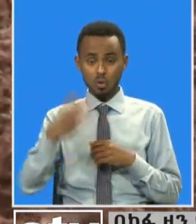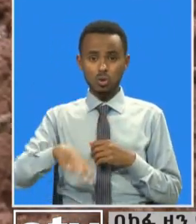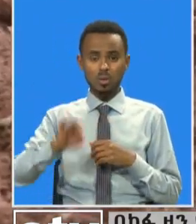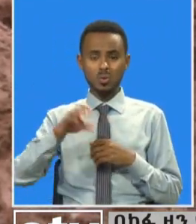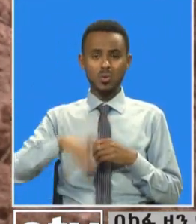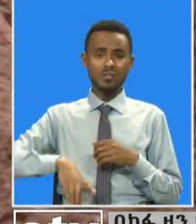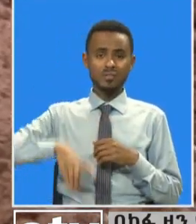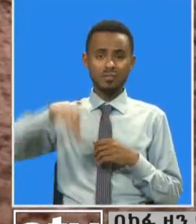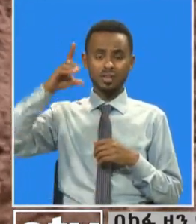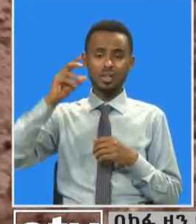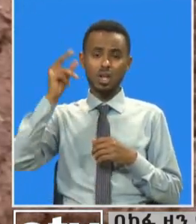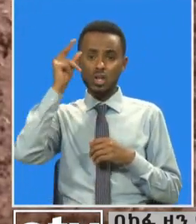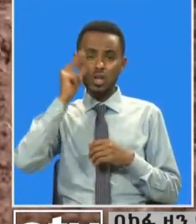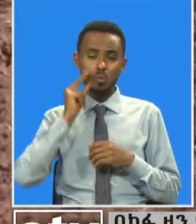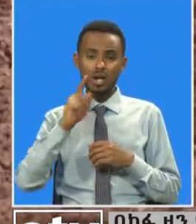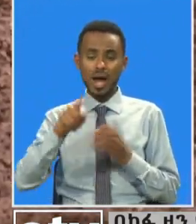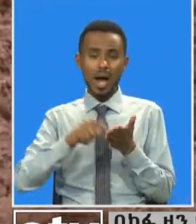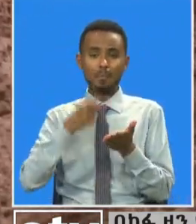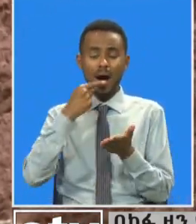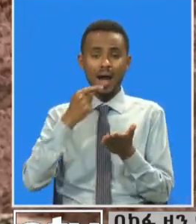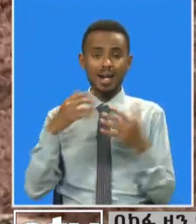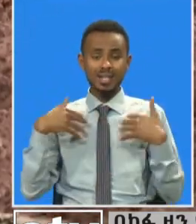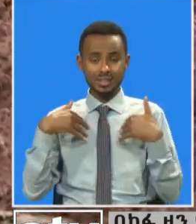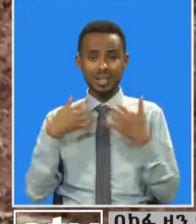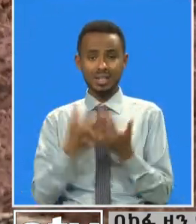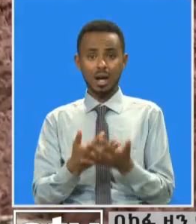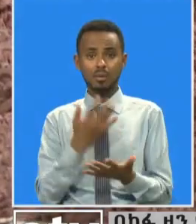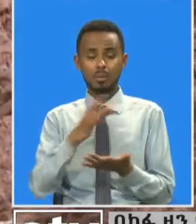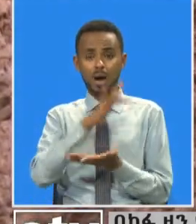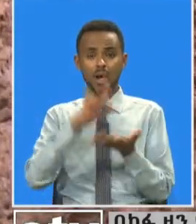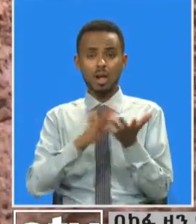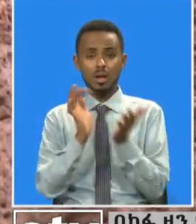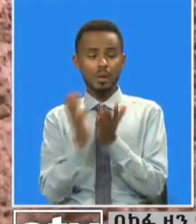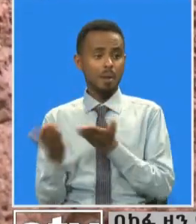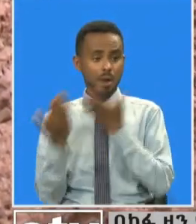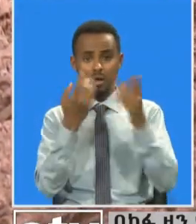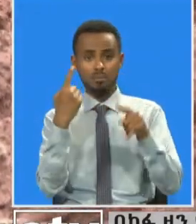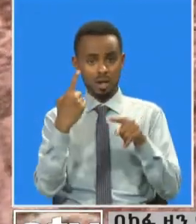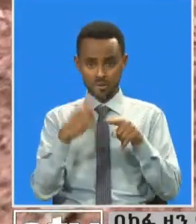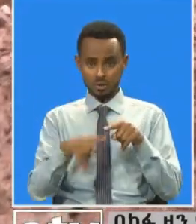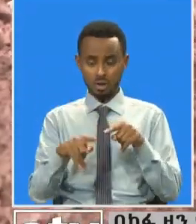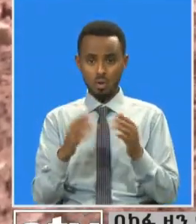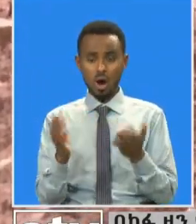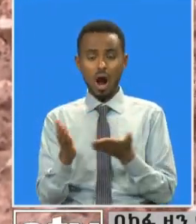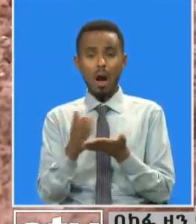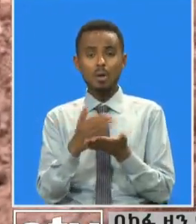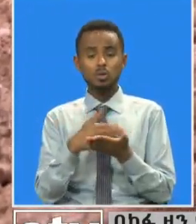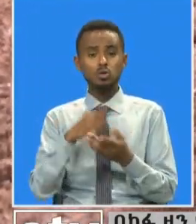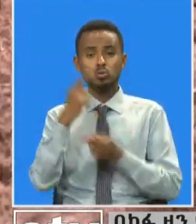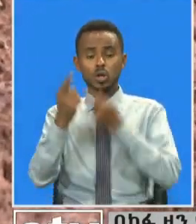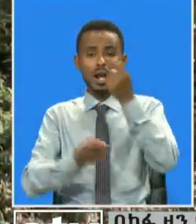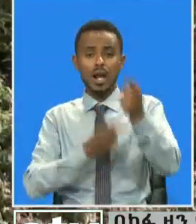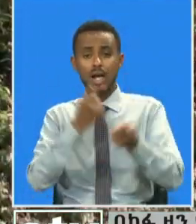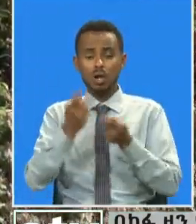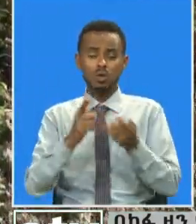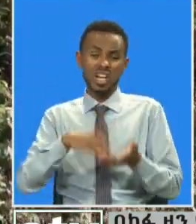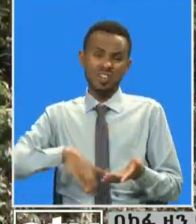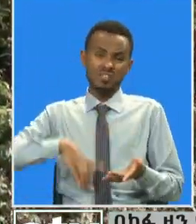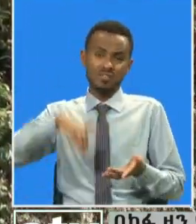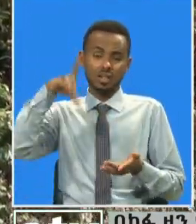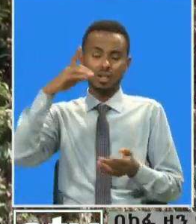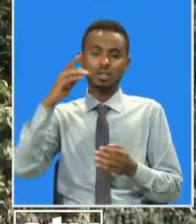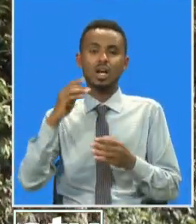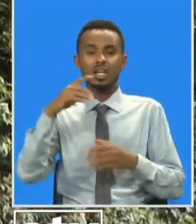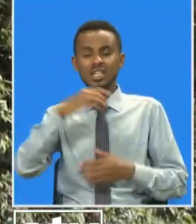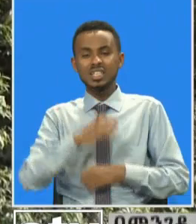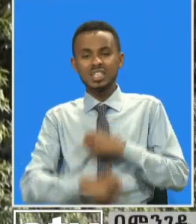የሚገኘው ከፍተኛ የቡና ማርና እንስሳት ሀብት ወደ ማዕከላዊ ገበያ ማቅረብ ባለመቻሉ አምራቾችም ሆኑ ነጋዴዎች ለከፍተኛ